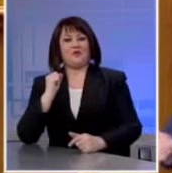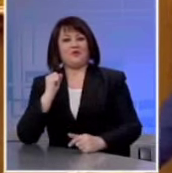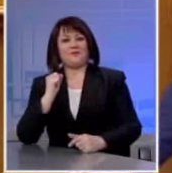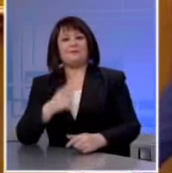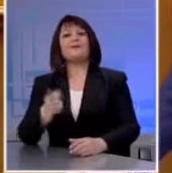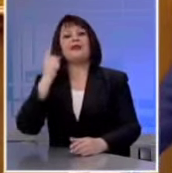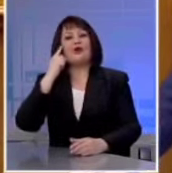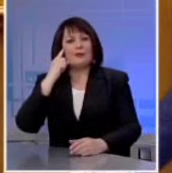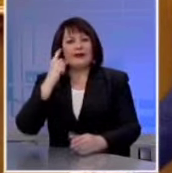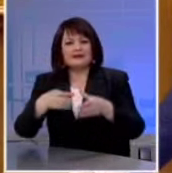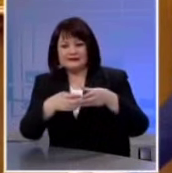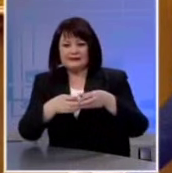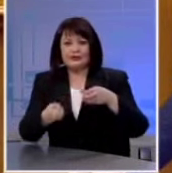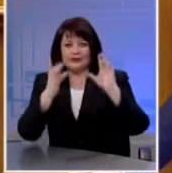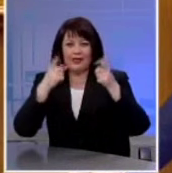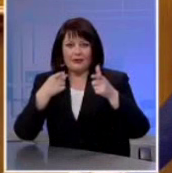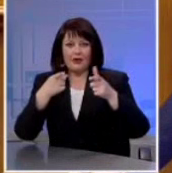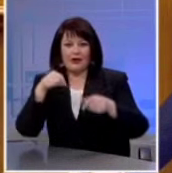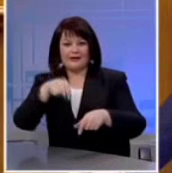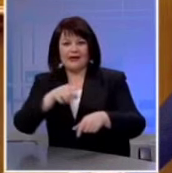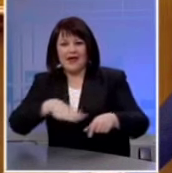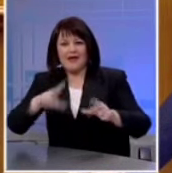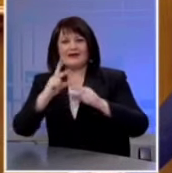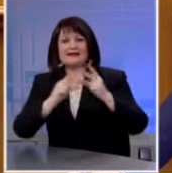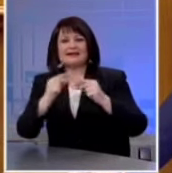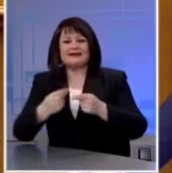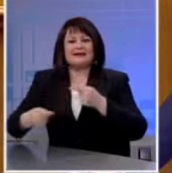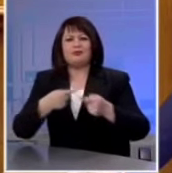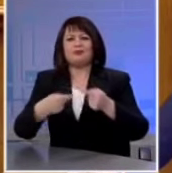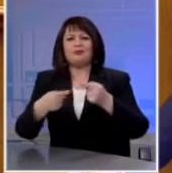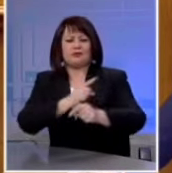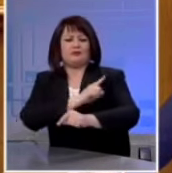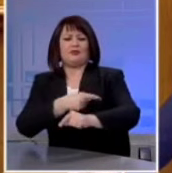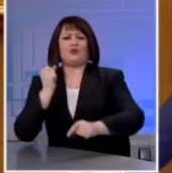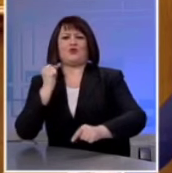Νόμισε ότι αυτό θα είναι ένα προνομιακό πεδίο πολιτικής αντιπαράθεσης.